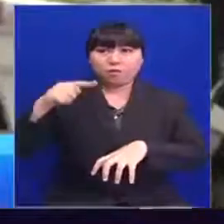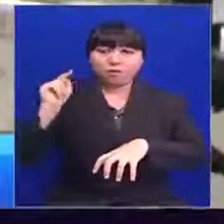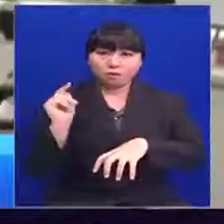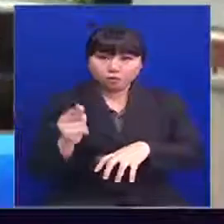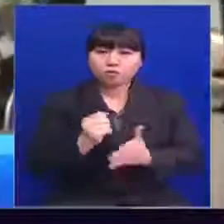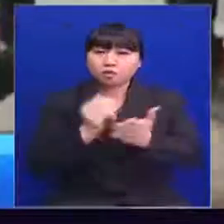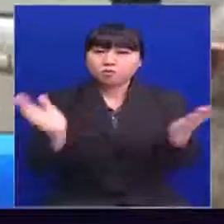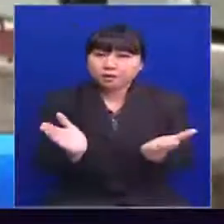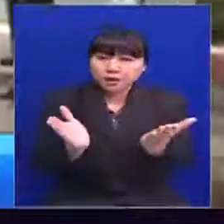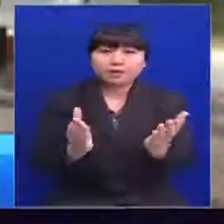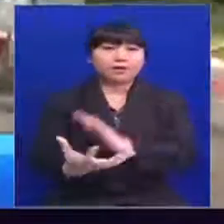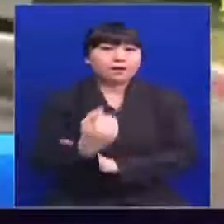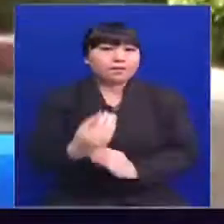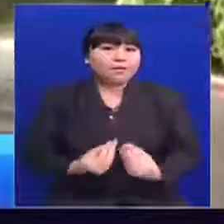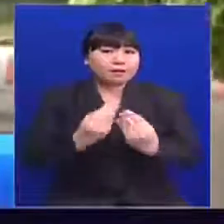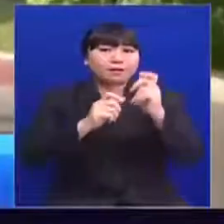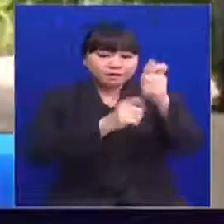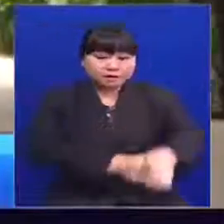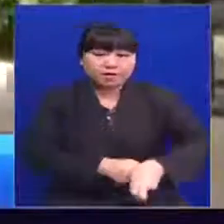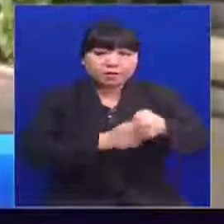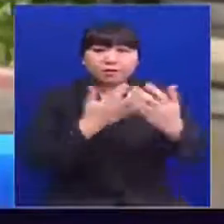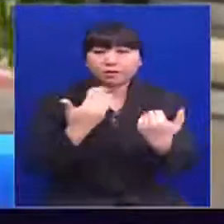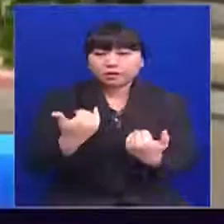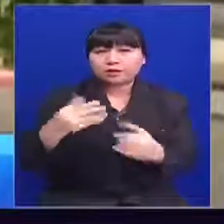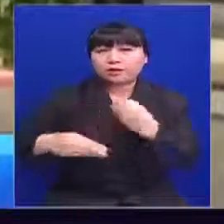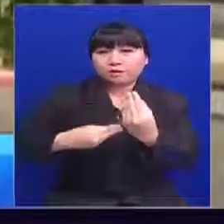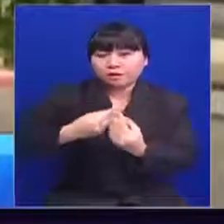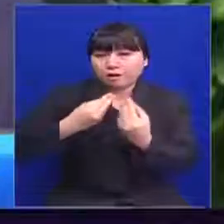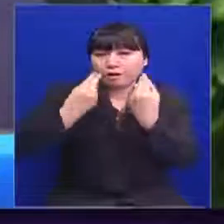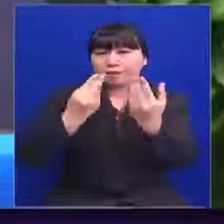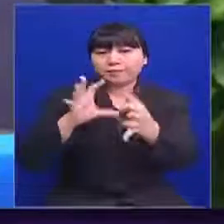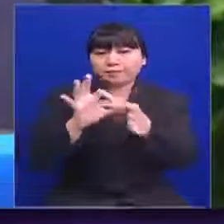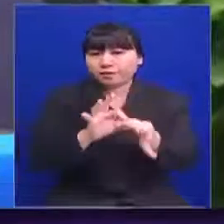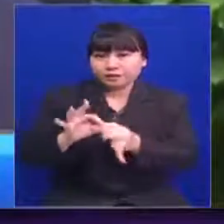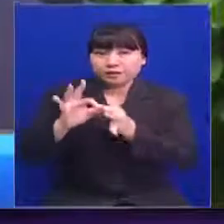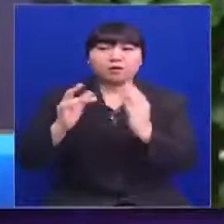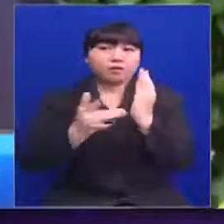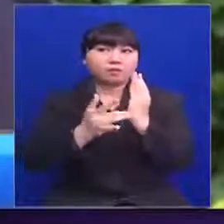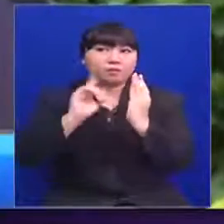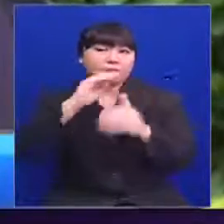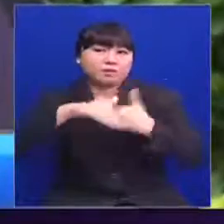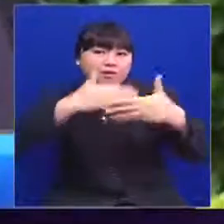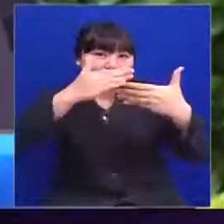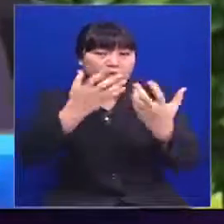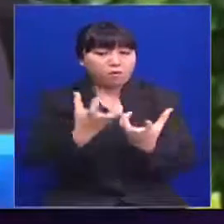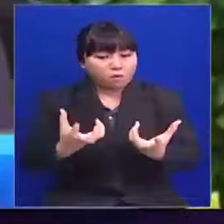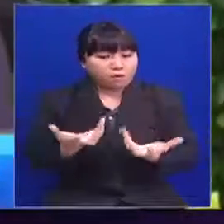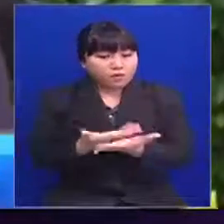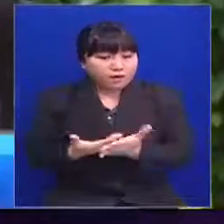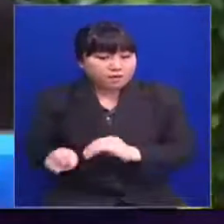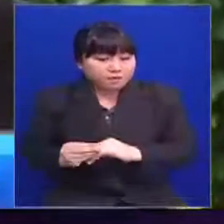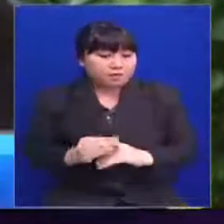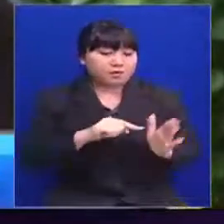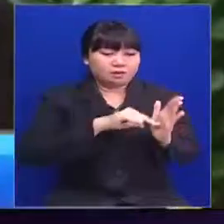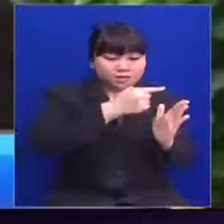ร้างความเข้มแข็งให้กับเกษตรกรขณะเดียวกันต้องสร้างความสอดคล้องกับการพัฒนานวัตกรรมเพิ่มมูลค่าสินค้าตั้งแต่ต้นทางกลางท